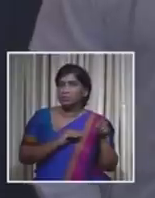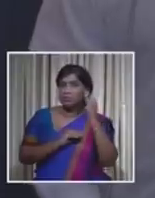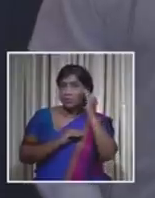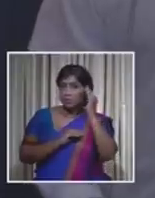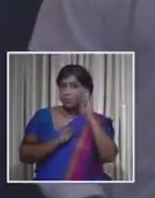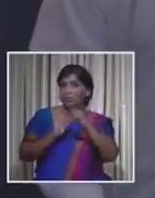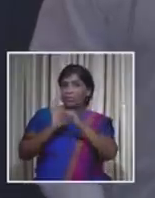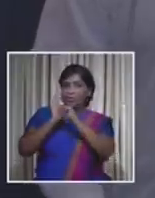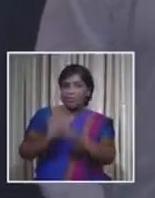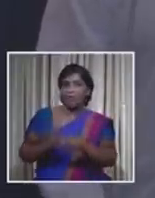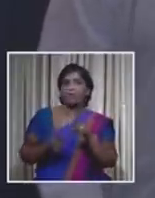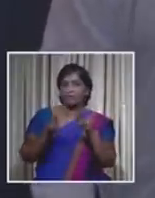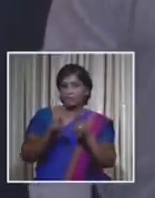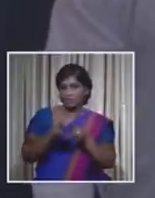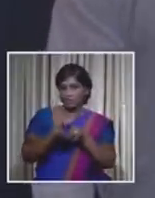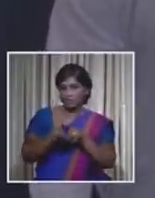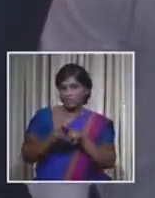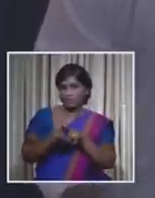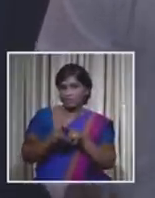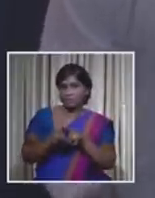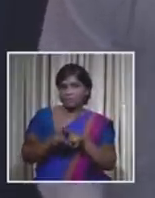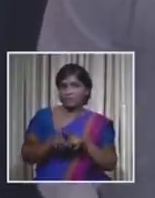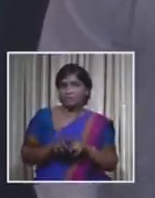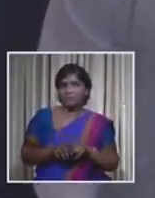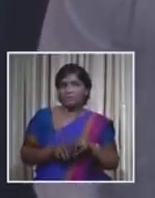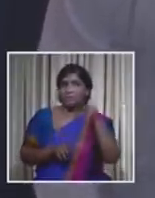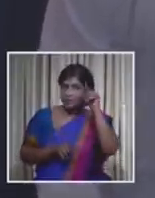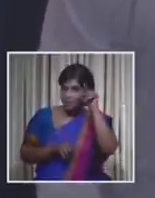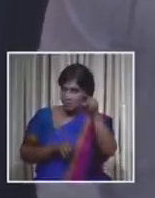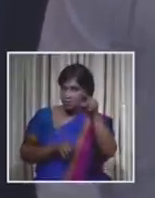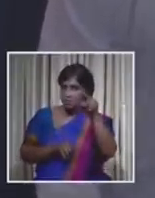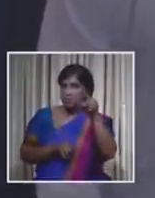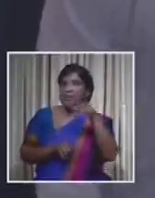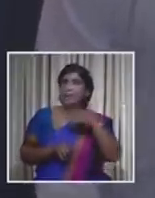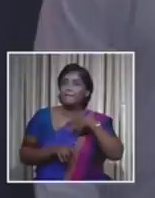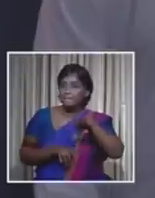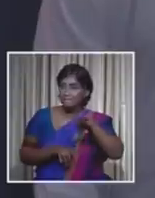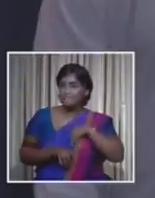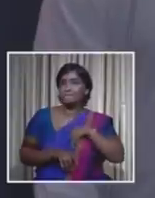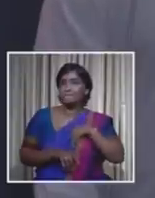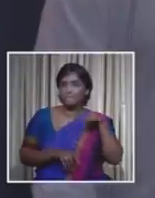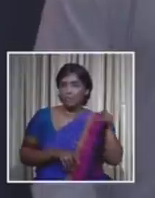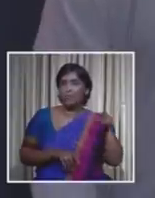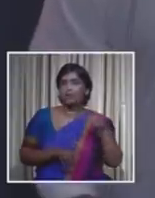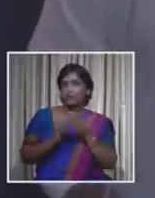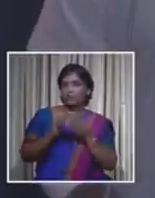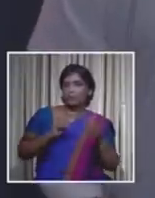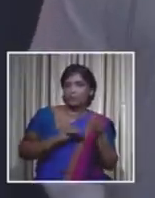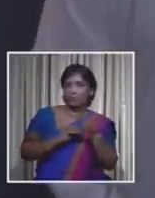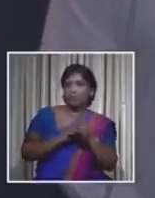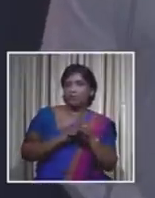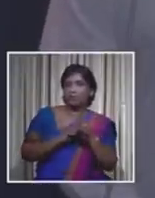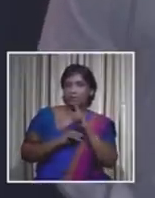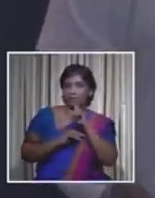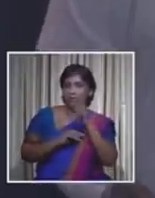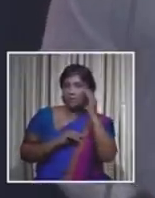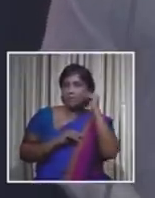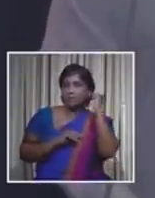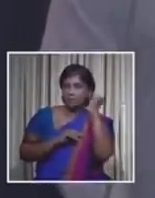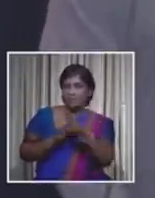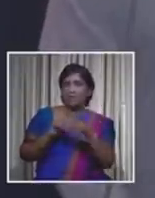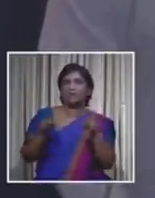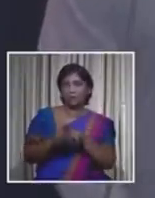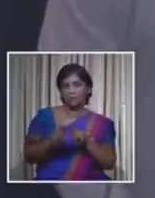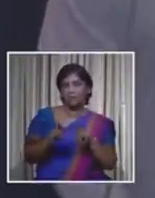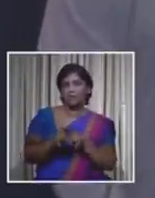කාන්තාවන්ට කරපු අපහාසයක් විදිහට. ඔබතුමත් පිළිගන්නවා මේ වක්‍රෝත්තියෙන් කාන්තා අපහාසයක්